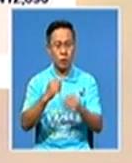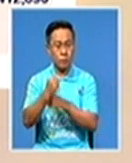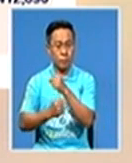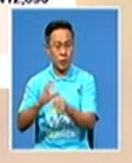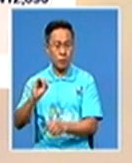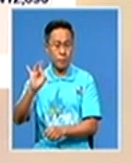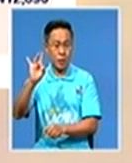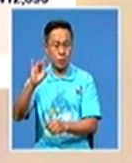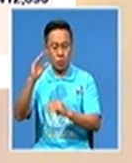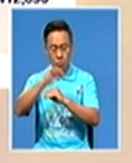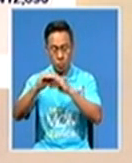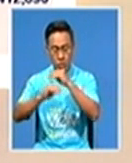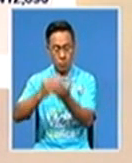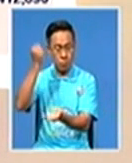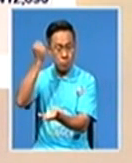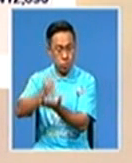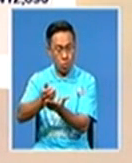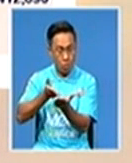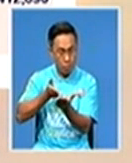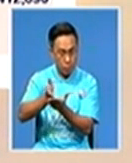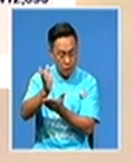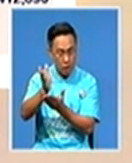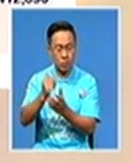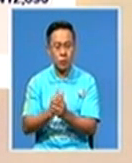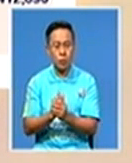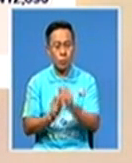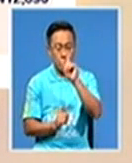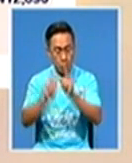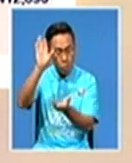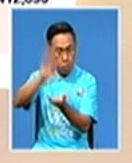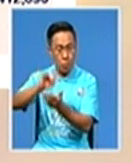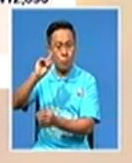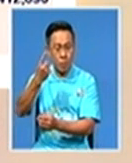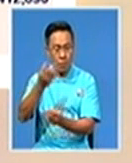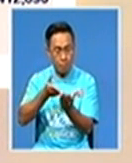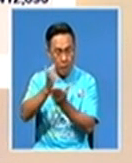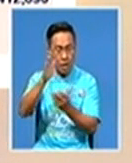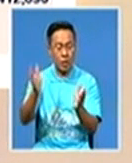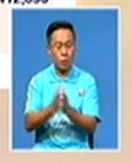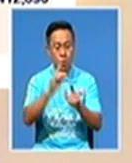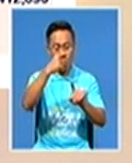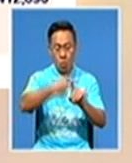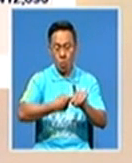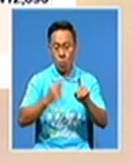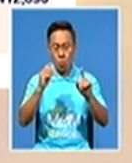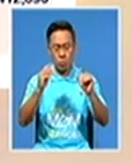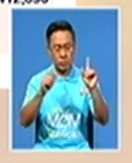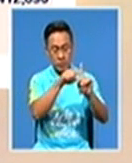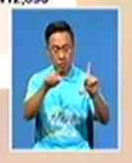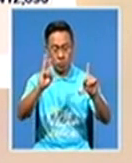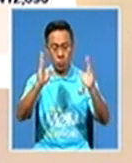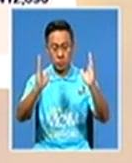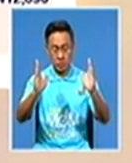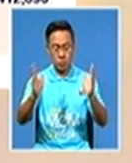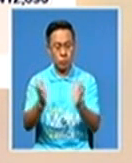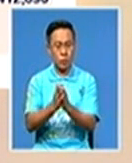อันนี้เป็นเรียกเป็นสถิติเลยนะฮะอนุมัติไป6เดือนแรก 1,254 โ